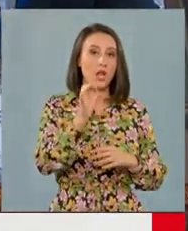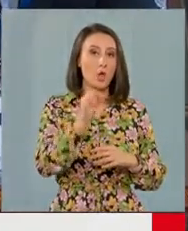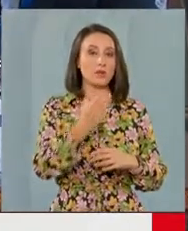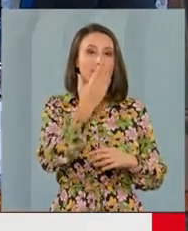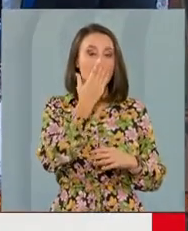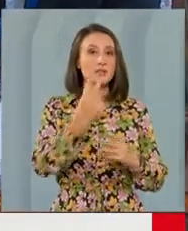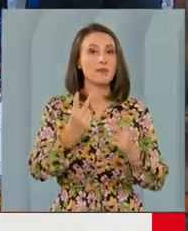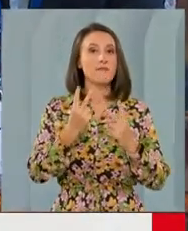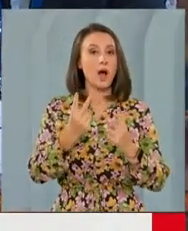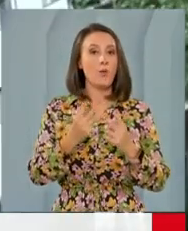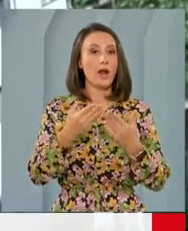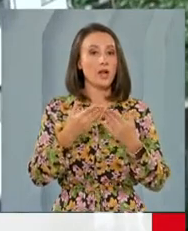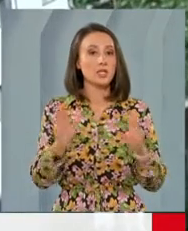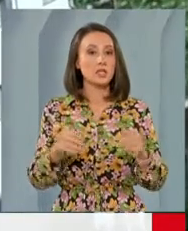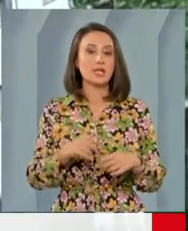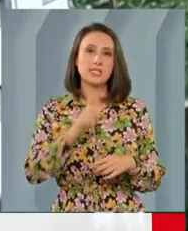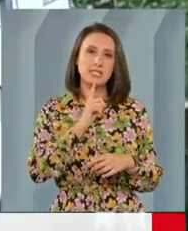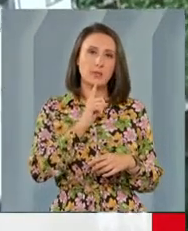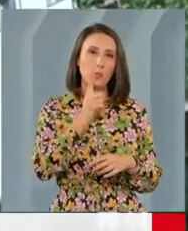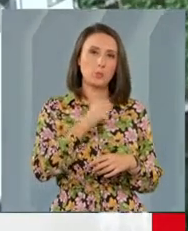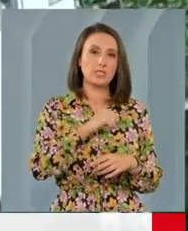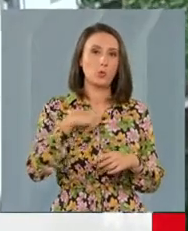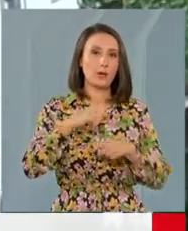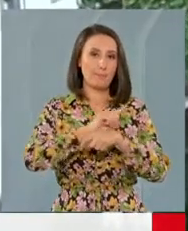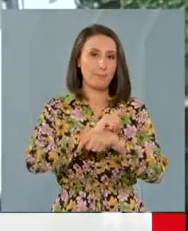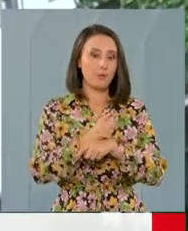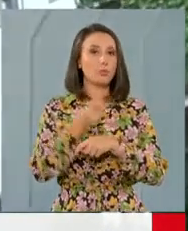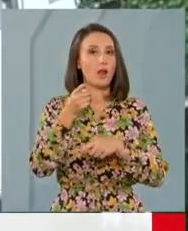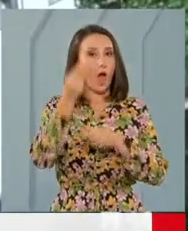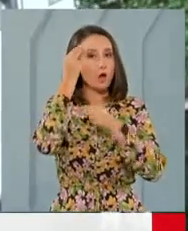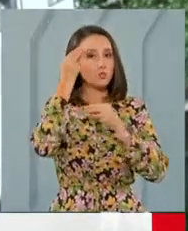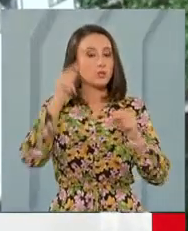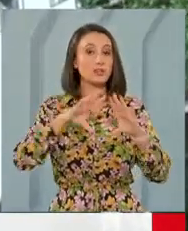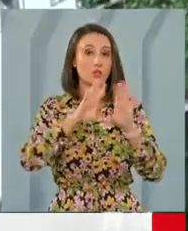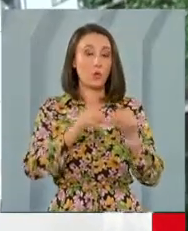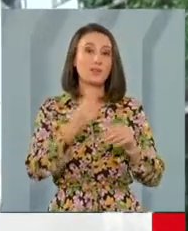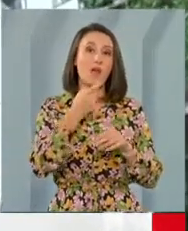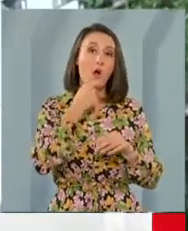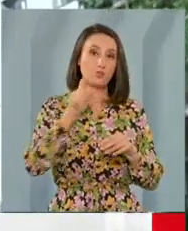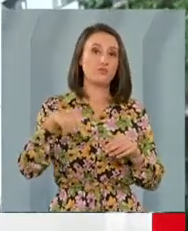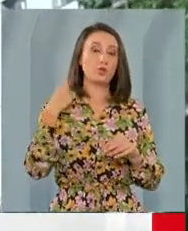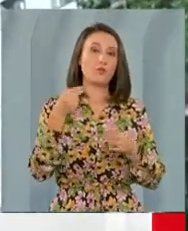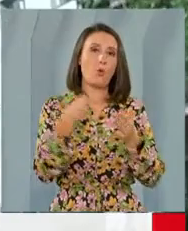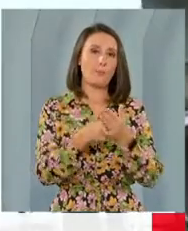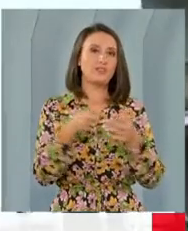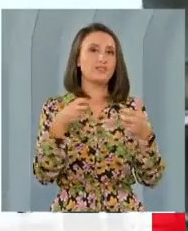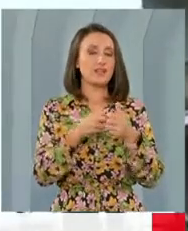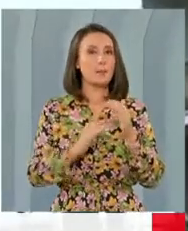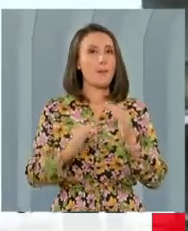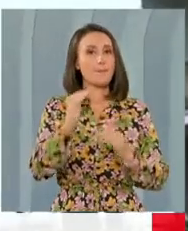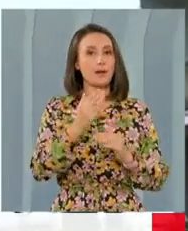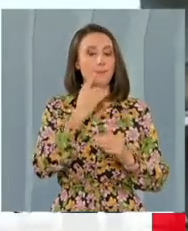față de valoarea inițială. Simplu, într-un singur minut, Nicolae Ciucă i-a anunțat pe români că de la anul vor plăti taxe mai mari